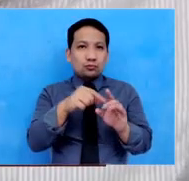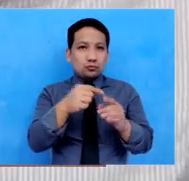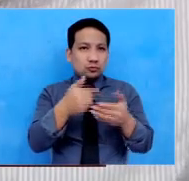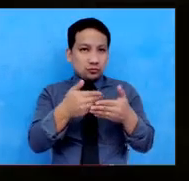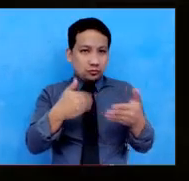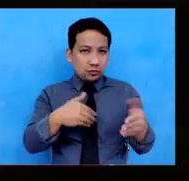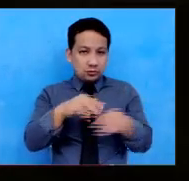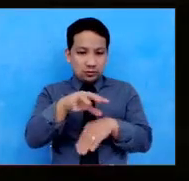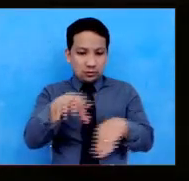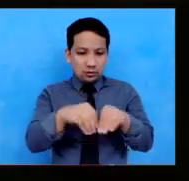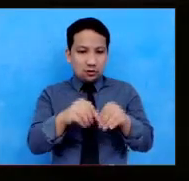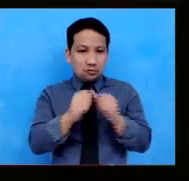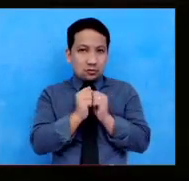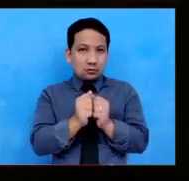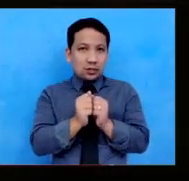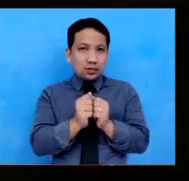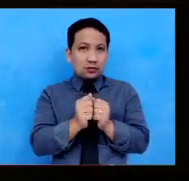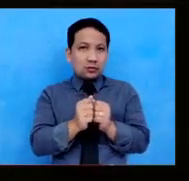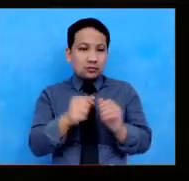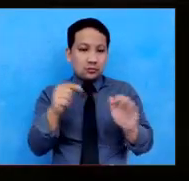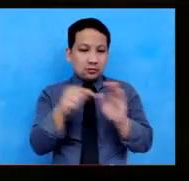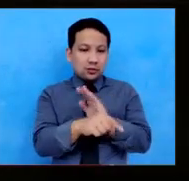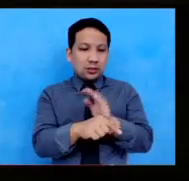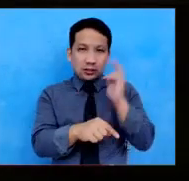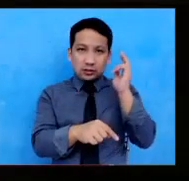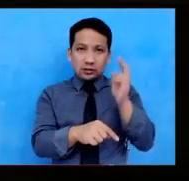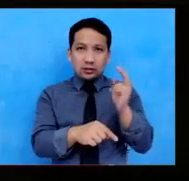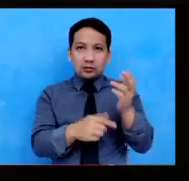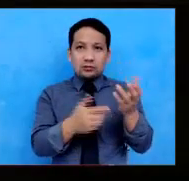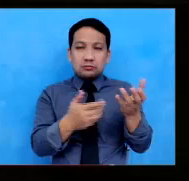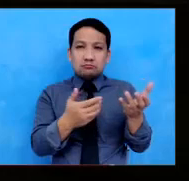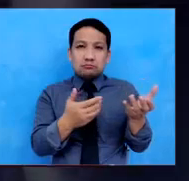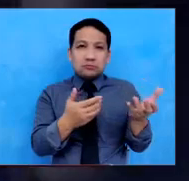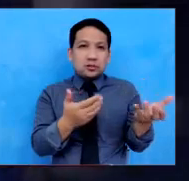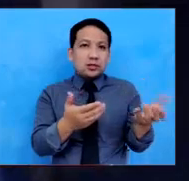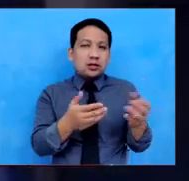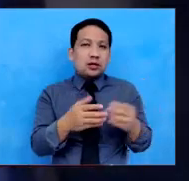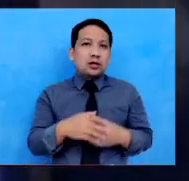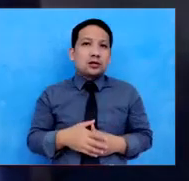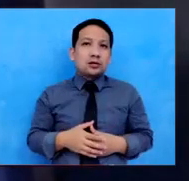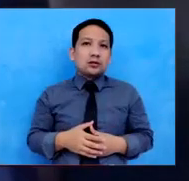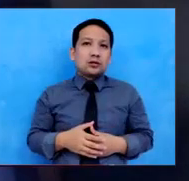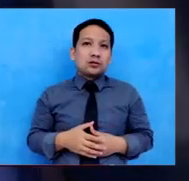dyan. Naglabas na rin ng pahayag ang palasyo kaugnay rito. Hopefully,